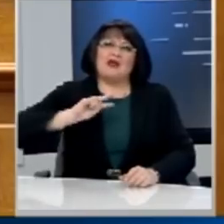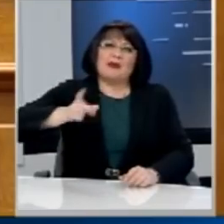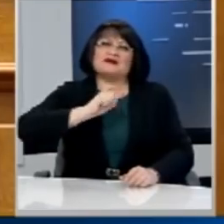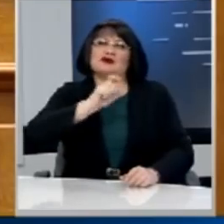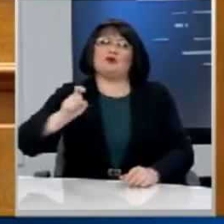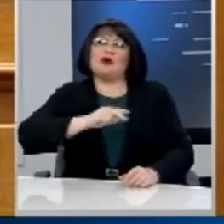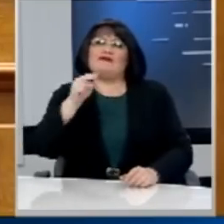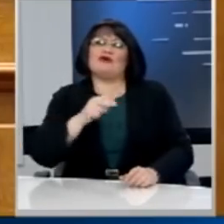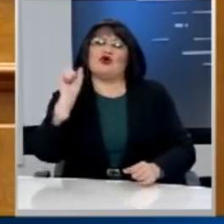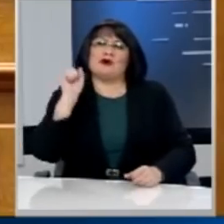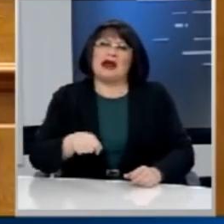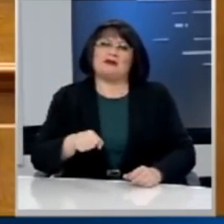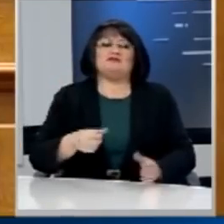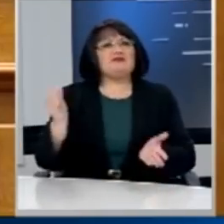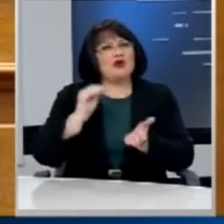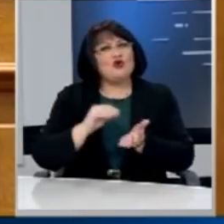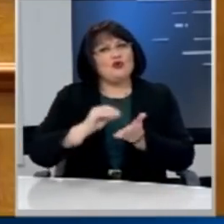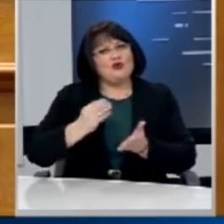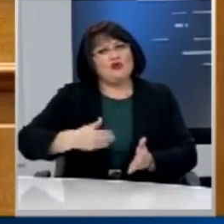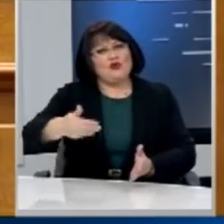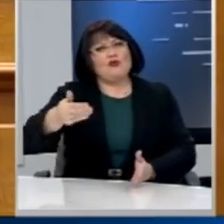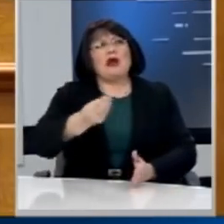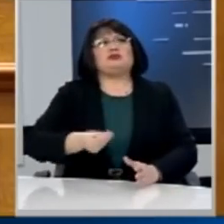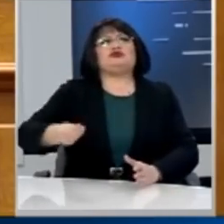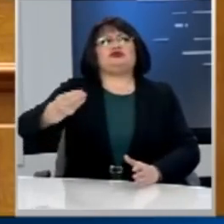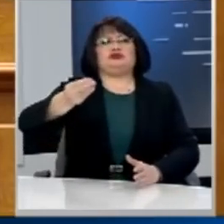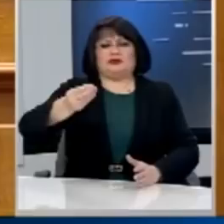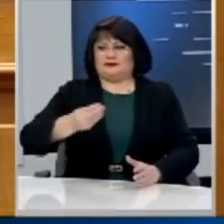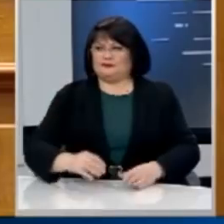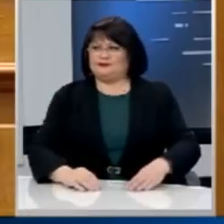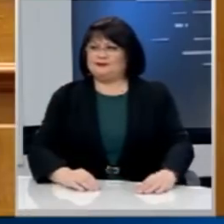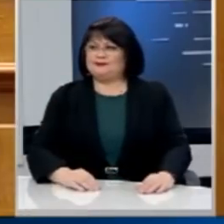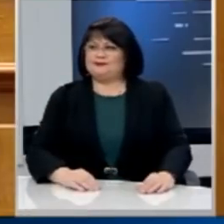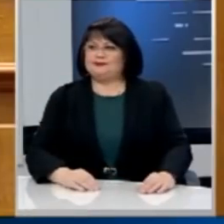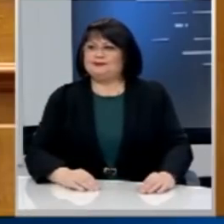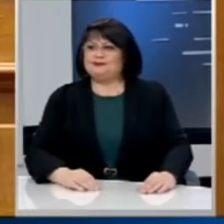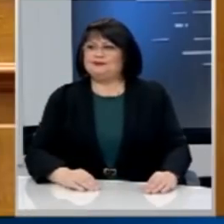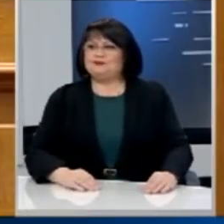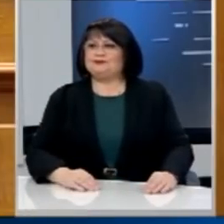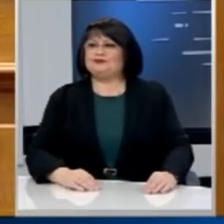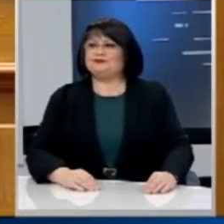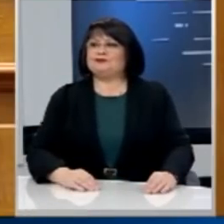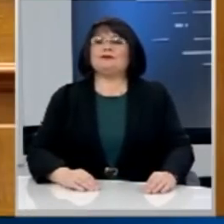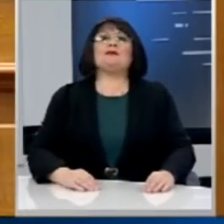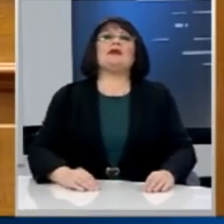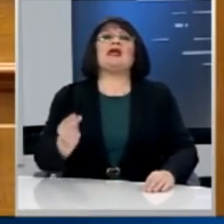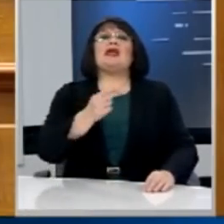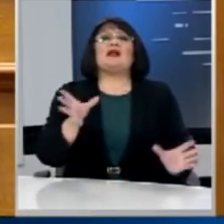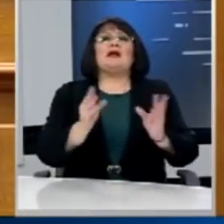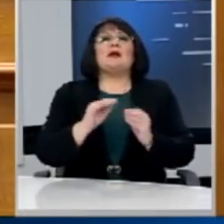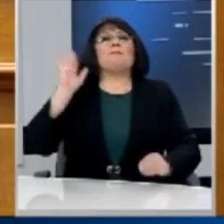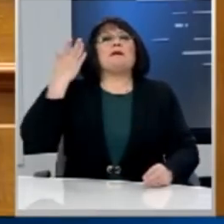1 δισεκατομμυρίου. Και ακολουθούν πολλές περισσότερες. Σχετικά τώρα με τις παλιές δεσμεύσεις της